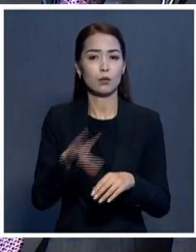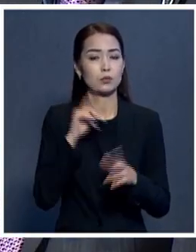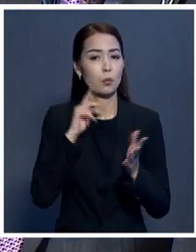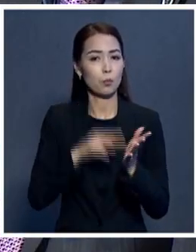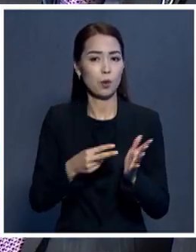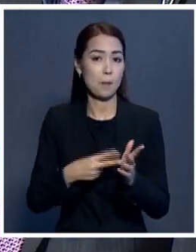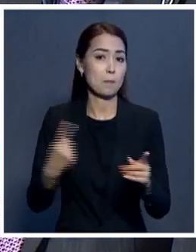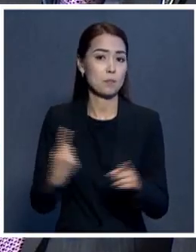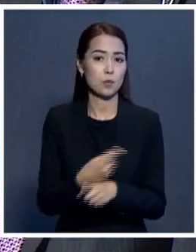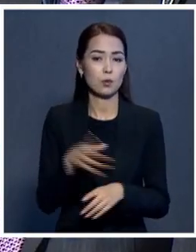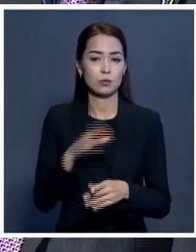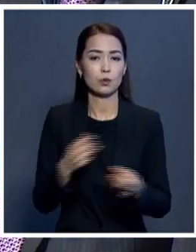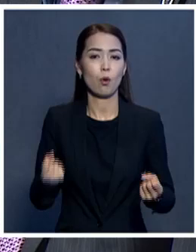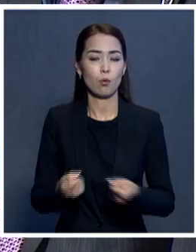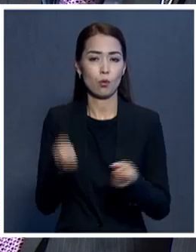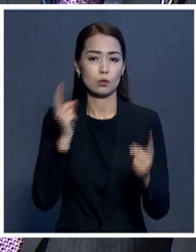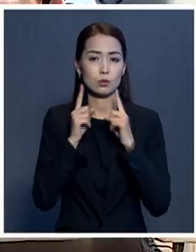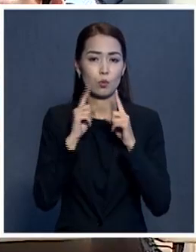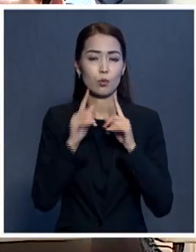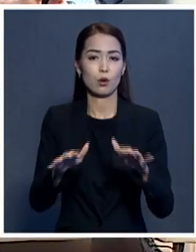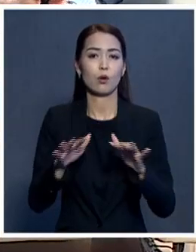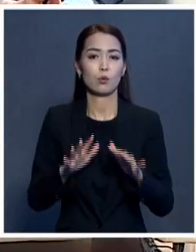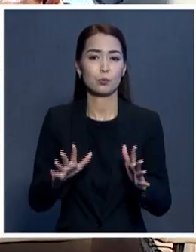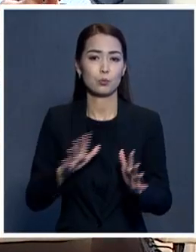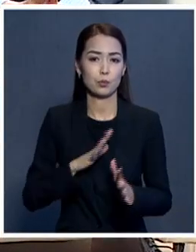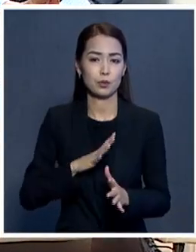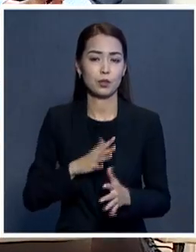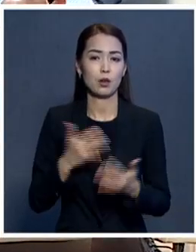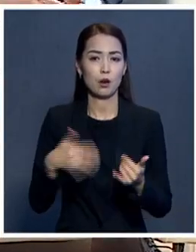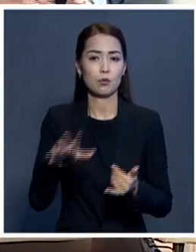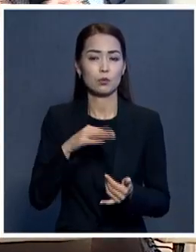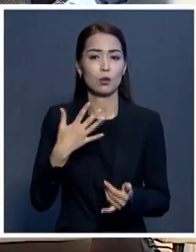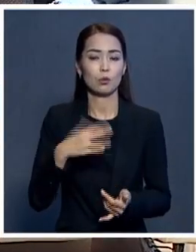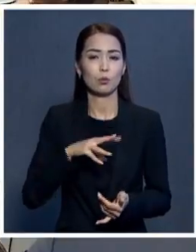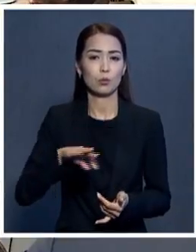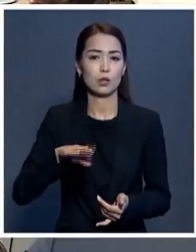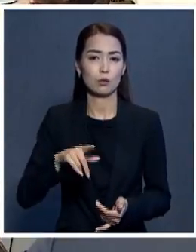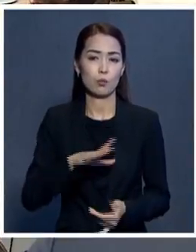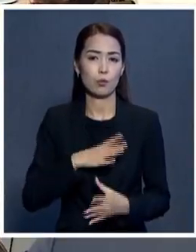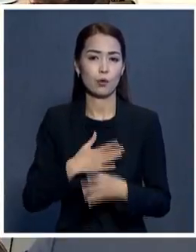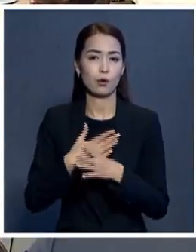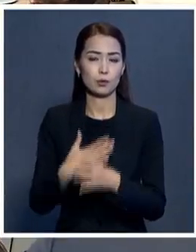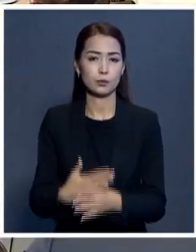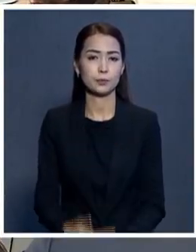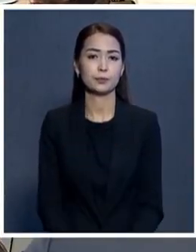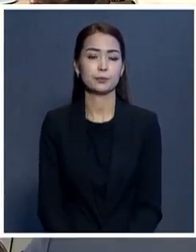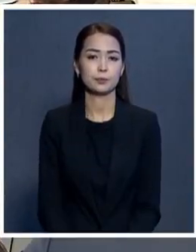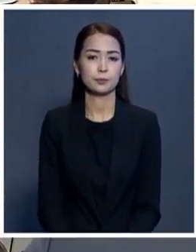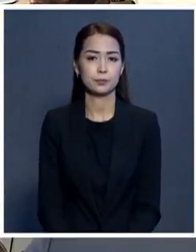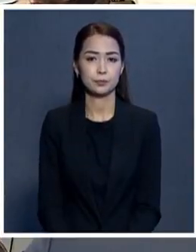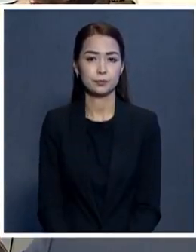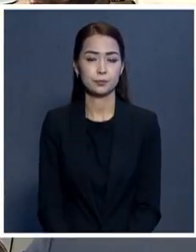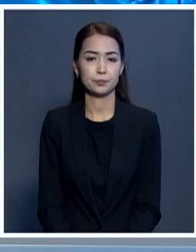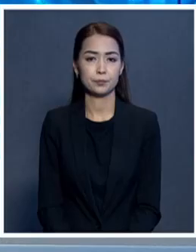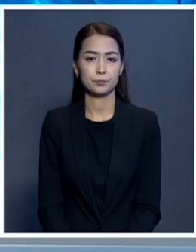алғаш рет қолға алынып отыр. Жалпы сомасы 50 миллиард теңге. Асима Нұрбайқызы, Айқын Бекетаев, Қазақстан ұлттық телеарнасы.